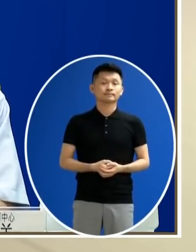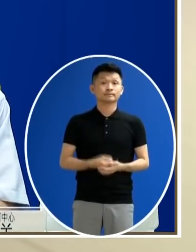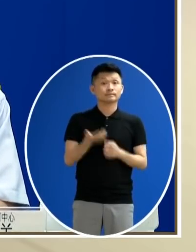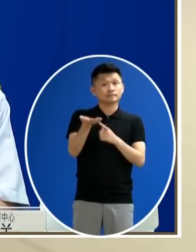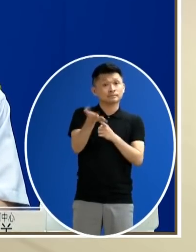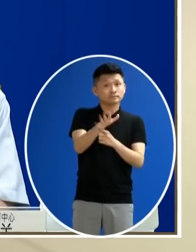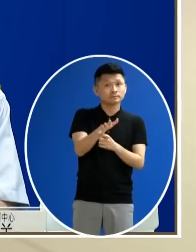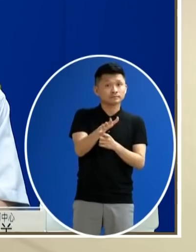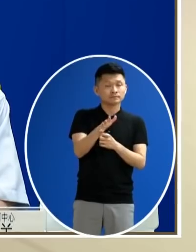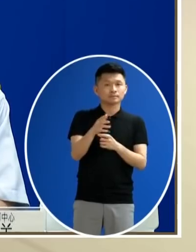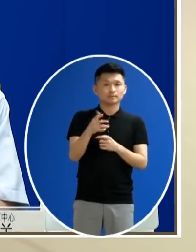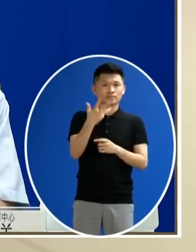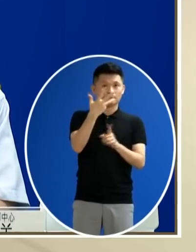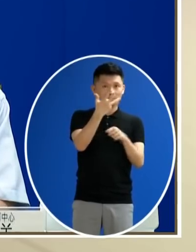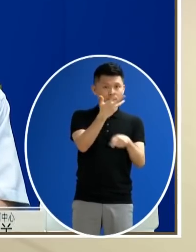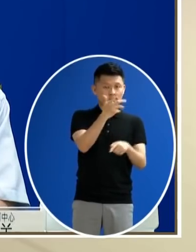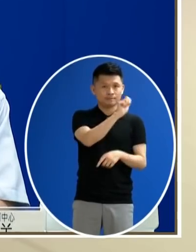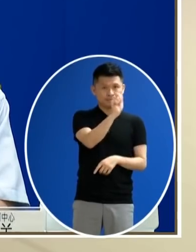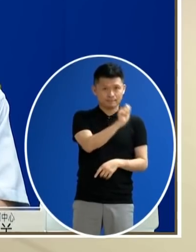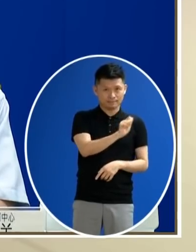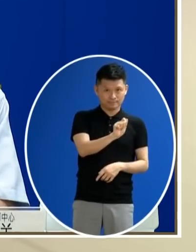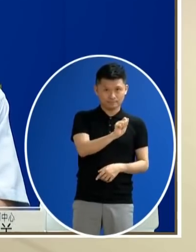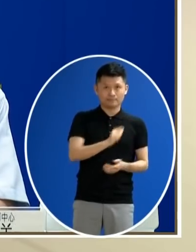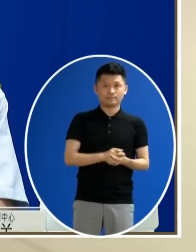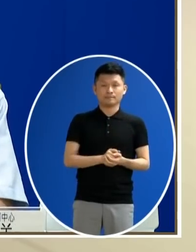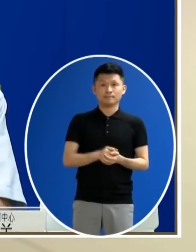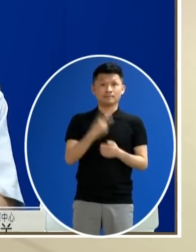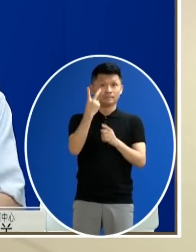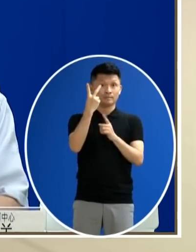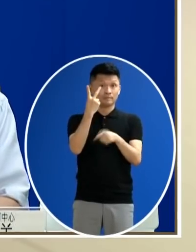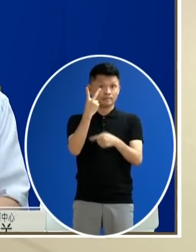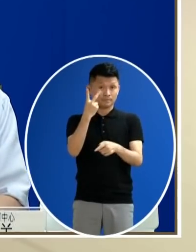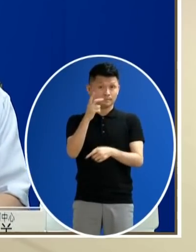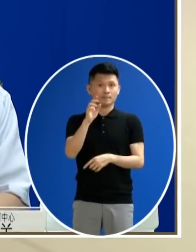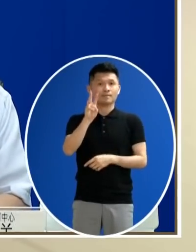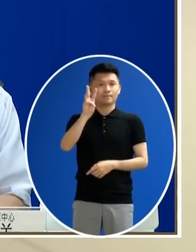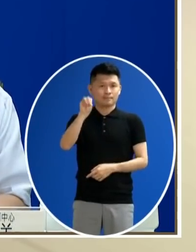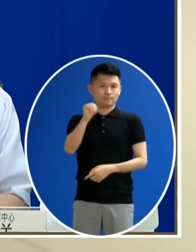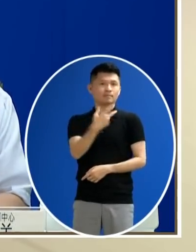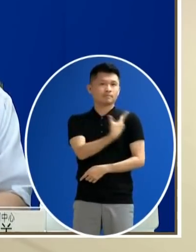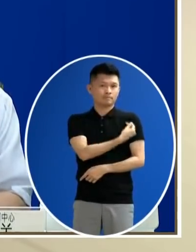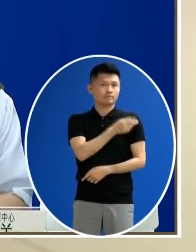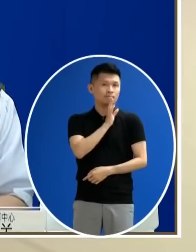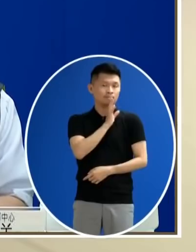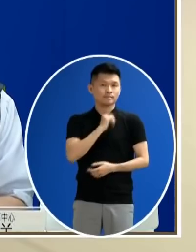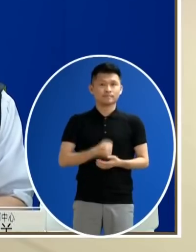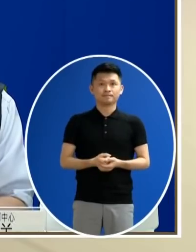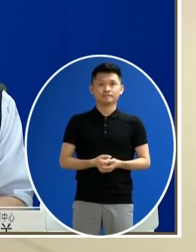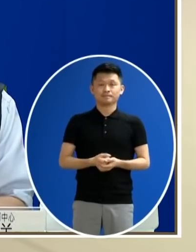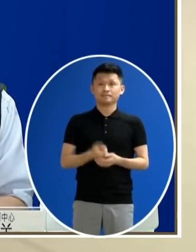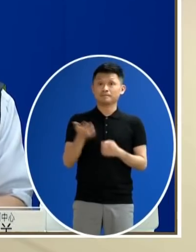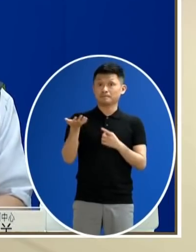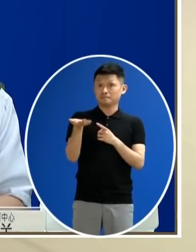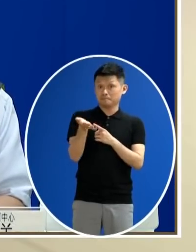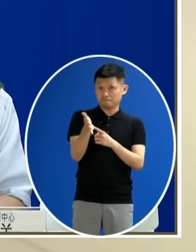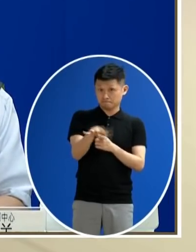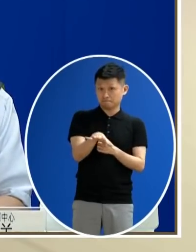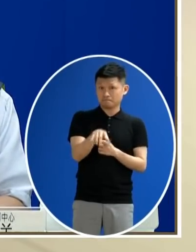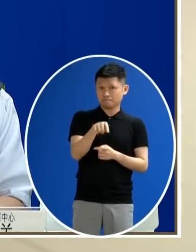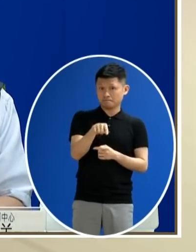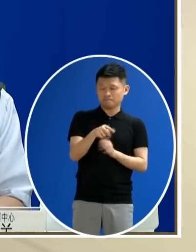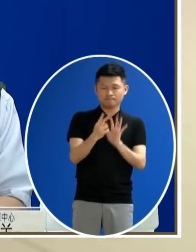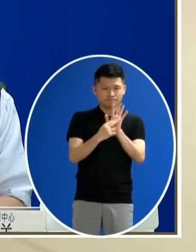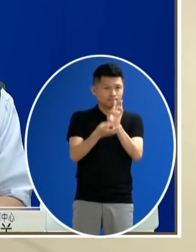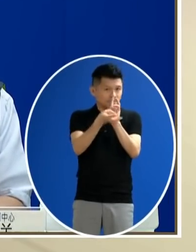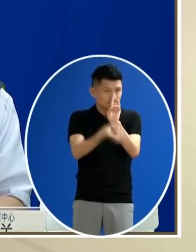死亡的部分有8件是 AD， 5件是莫德纳， 那有关死亡的部分再详细